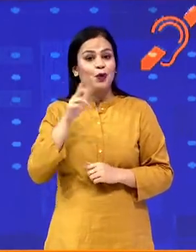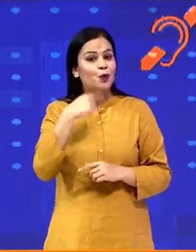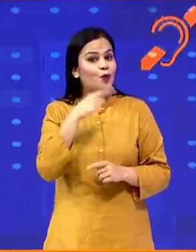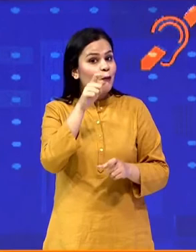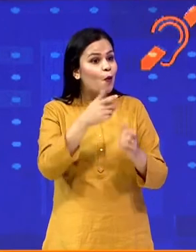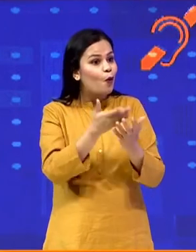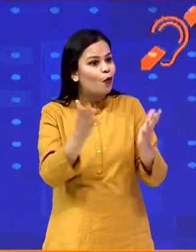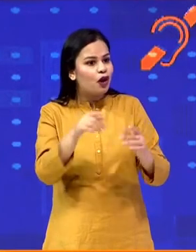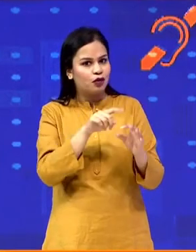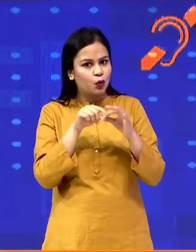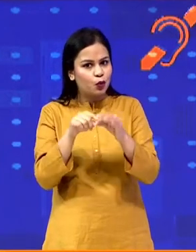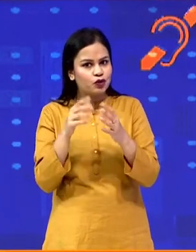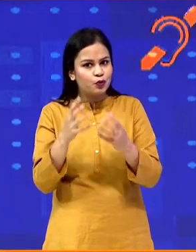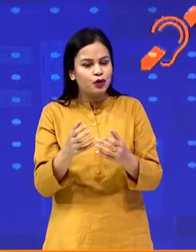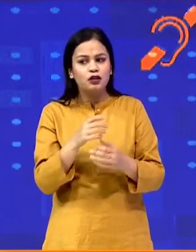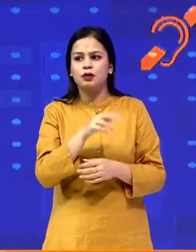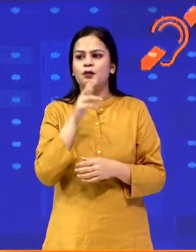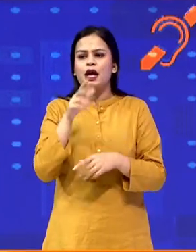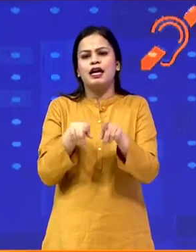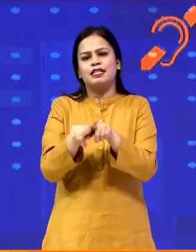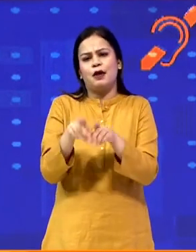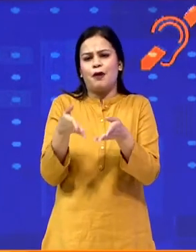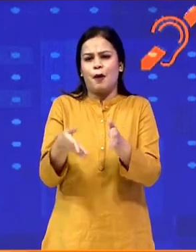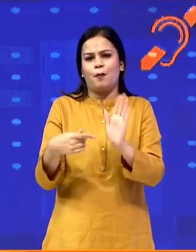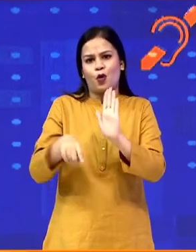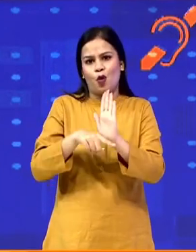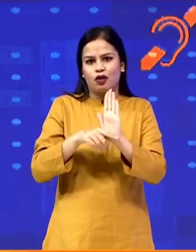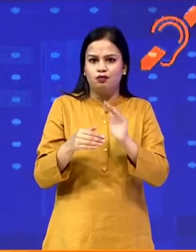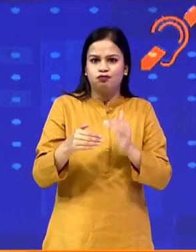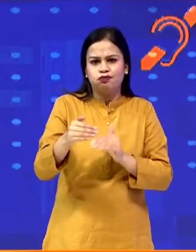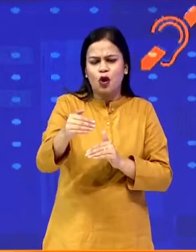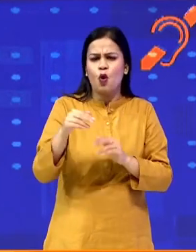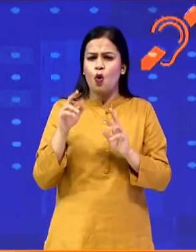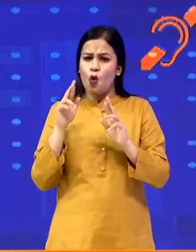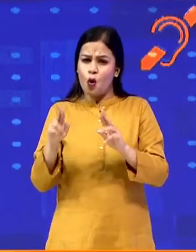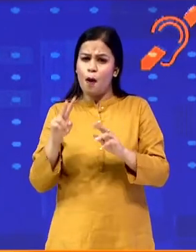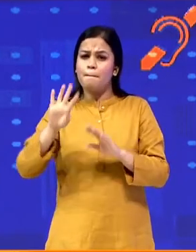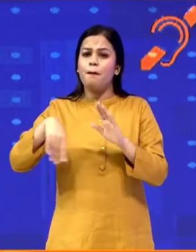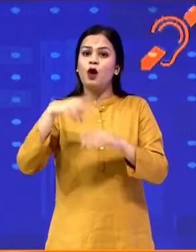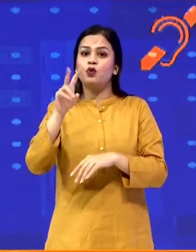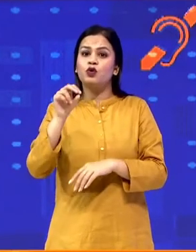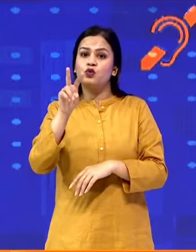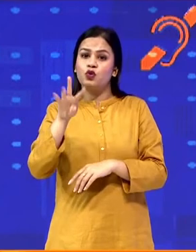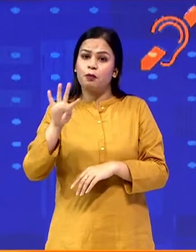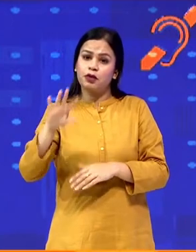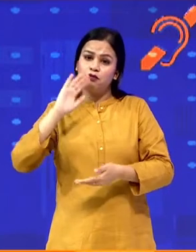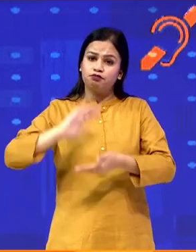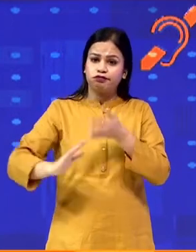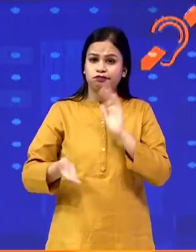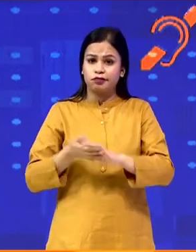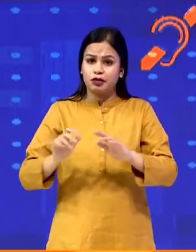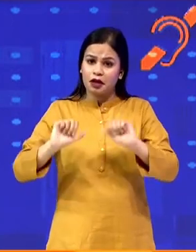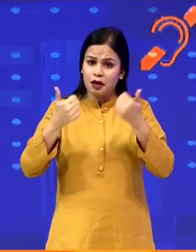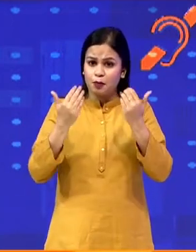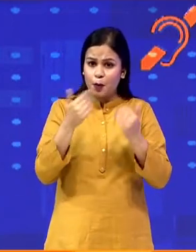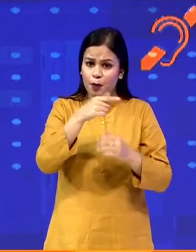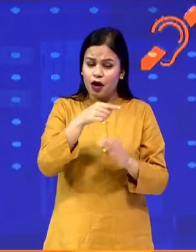जी तरह से कांग्रेस चल रही है क्या 2024 में बीजेपी को चुनौती दे पाएगी आपको क्या लगता है देखिए